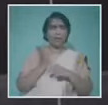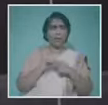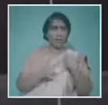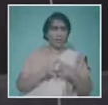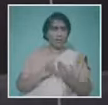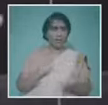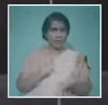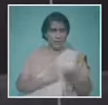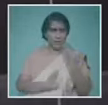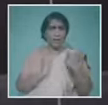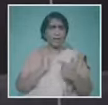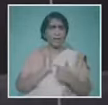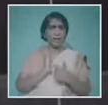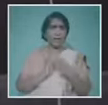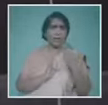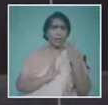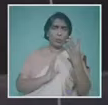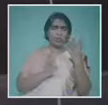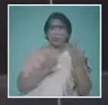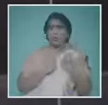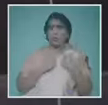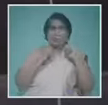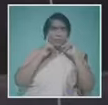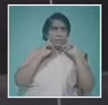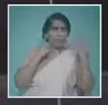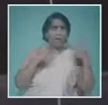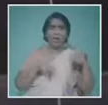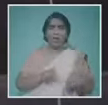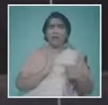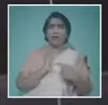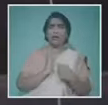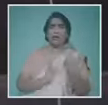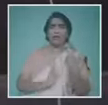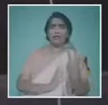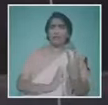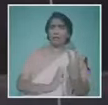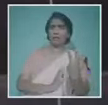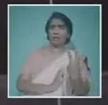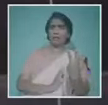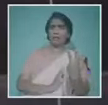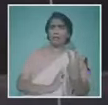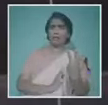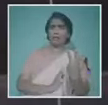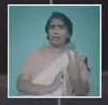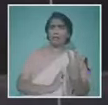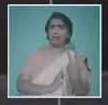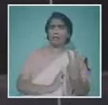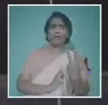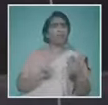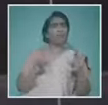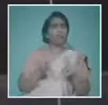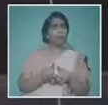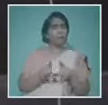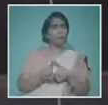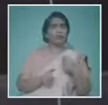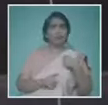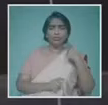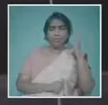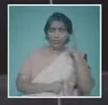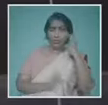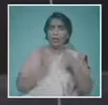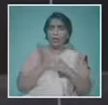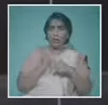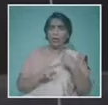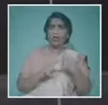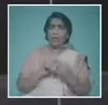කරලා ට්‍රිලියන කීයක් ලබා ගන්නවද මන් දන්නේ නැහැ. මේ අවුරුද්දේ ට්‍රිලියන 2යි. අර ඉතින් අපි දන්නවා බදු වැඩි